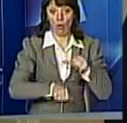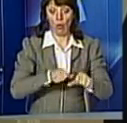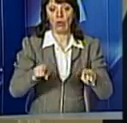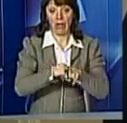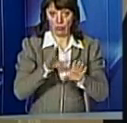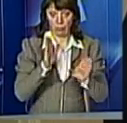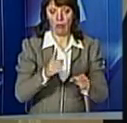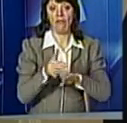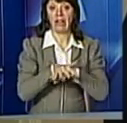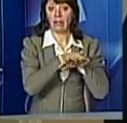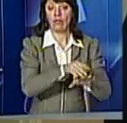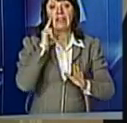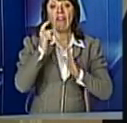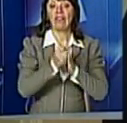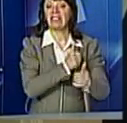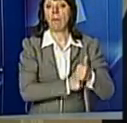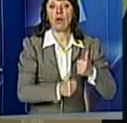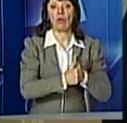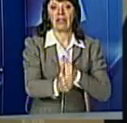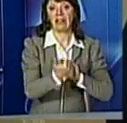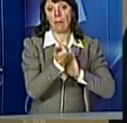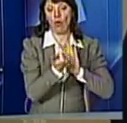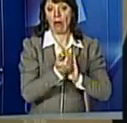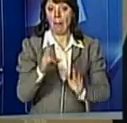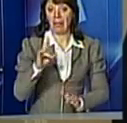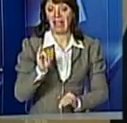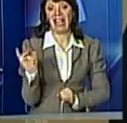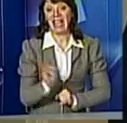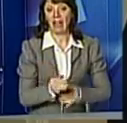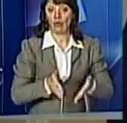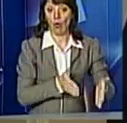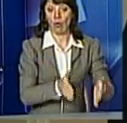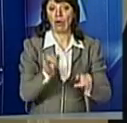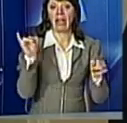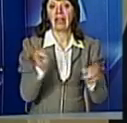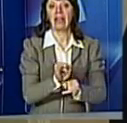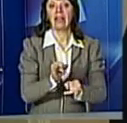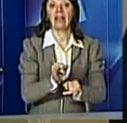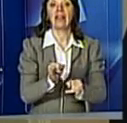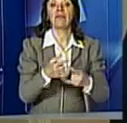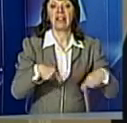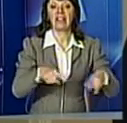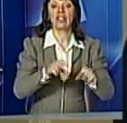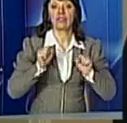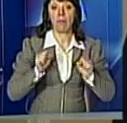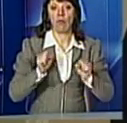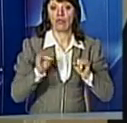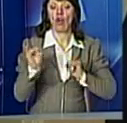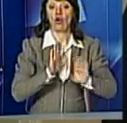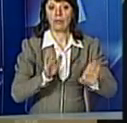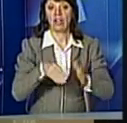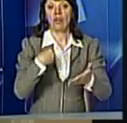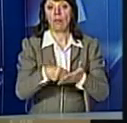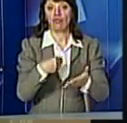фінансуватися Ну і звичайно визначені пріоритети програмні це є і дороги це є і підтримка спорту і це є енергозбередження як в